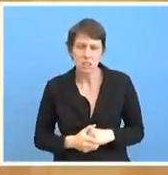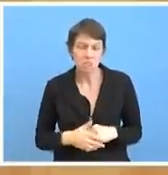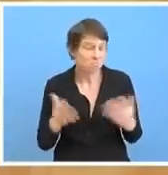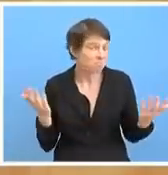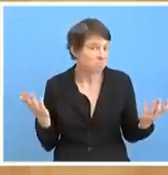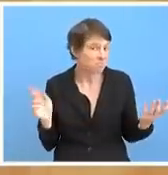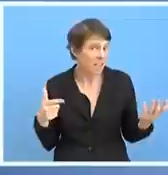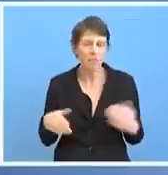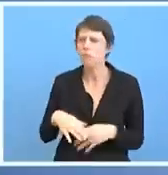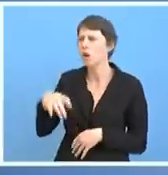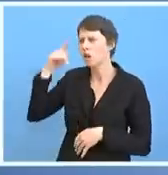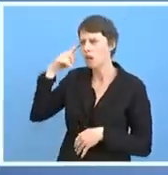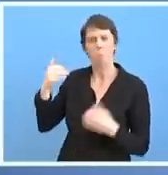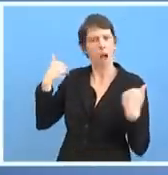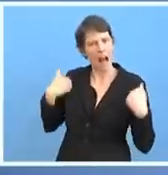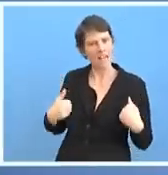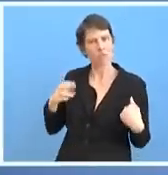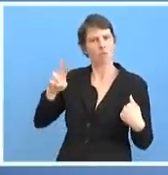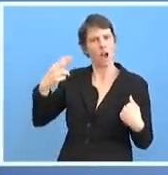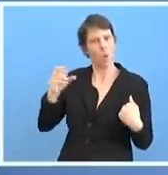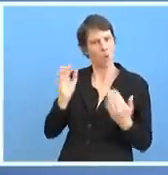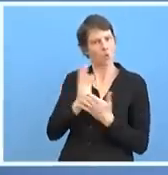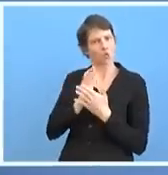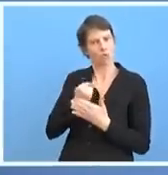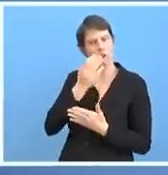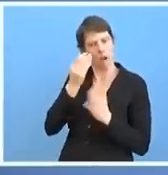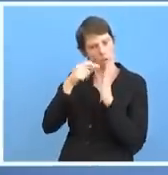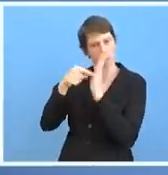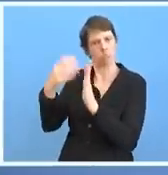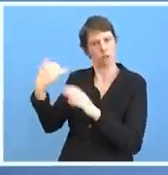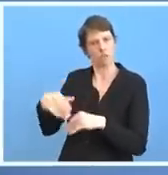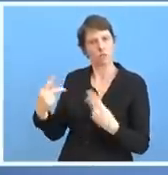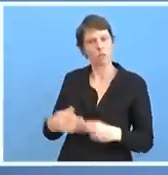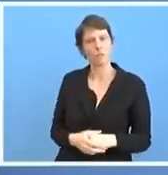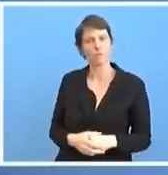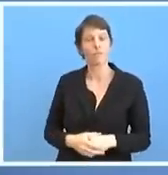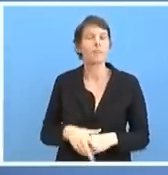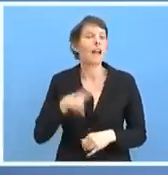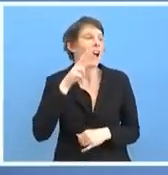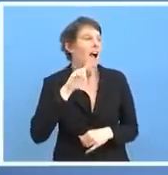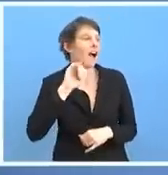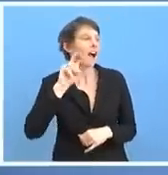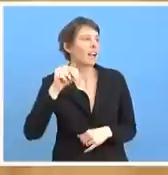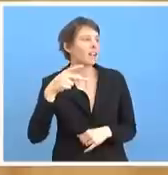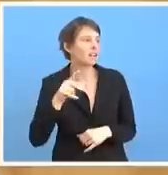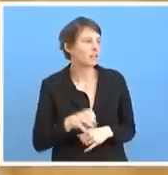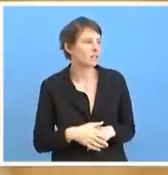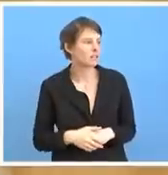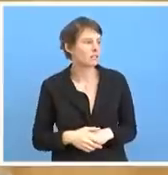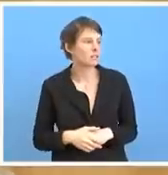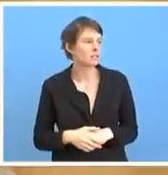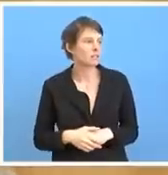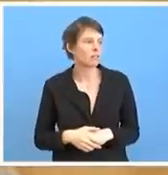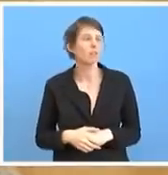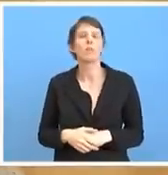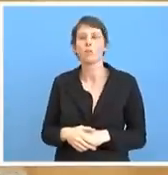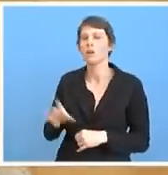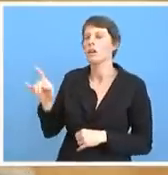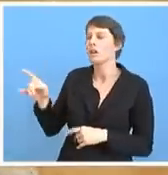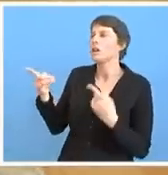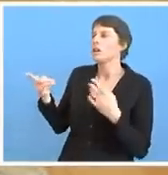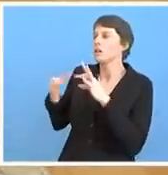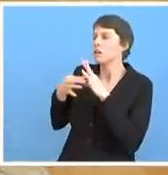Ich glaube, wir haben unsere Haltung zur WHO ausgedrückt. Herr Rinke? Direkt da anschließend, Frau Adebar, vielleicht können Sie